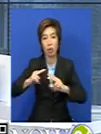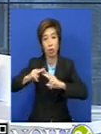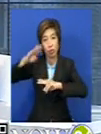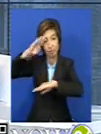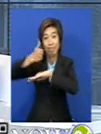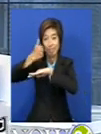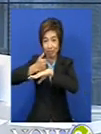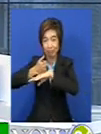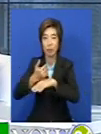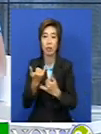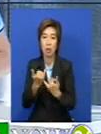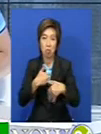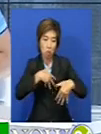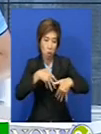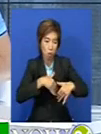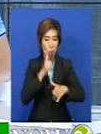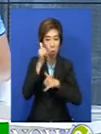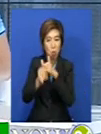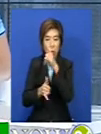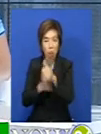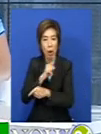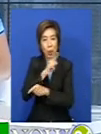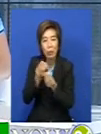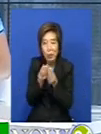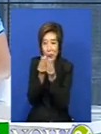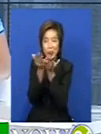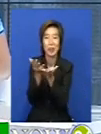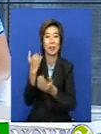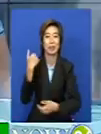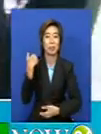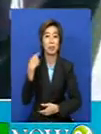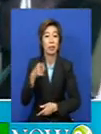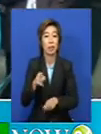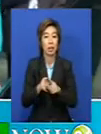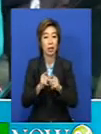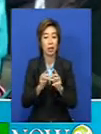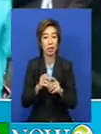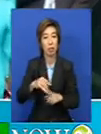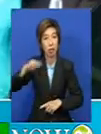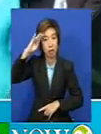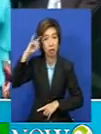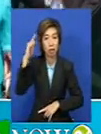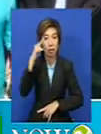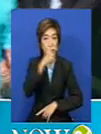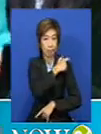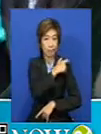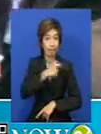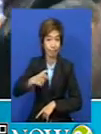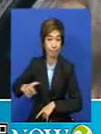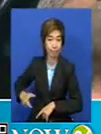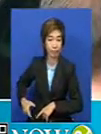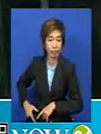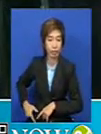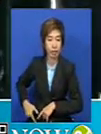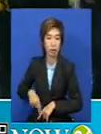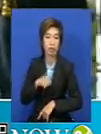นะครับก็มีคนเดินทางไปอวยพรกันอย่างคับคั่งฮะโดยสมเด็จพระบรมโอรสาธิราชสยามกุฎราชกุมาร